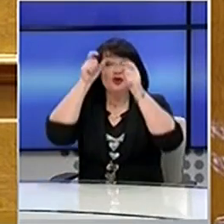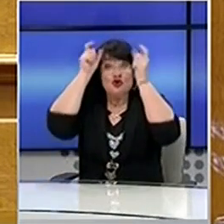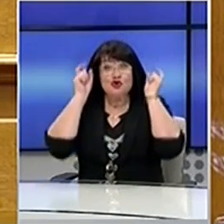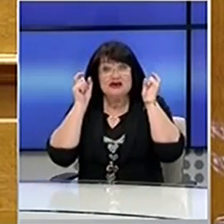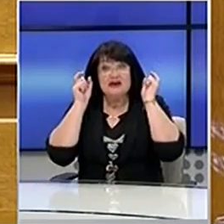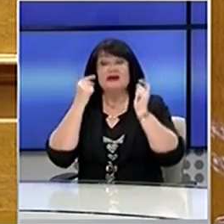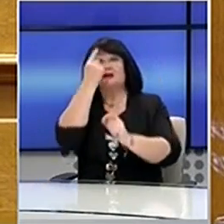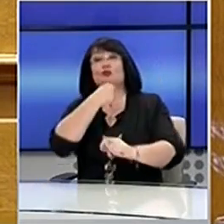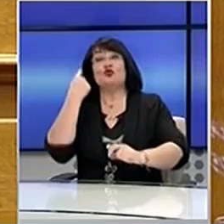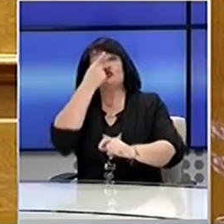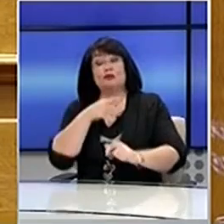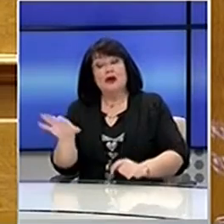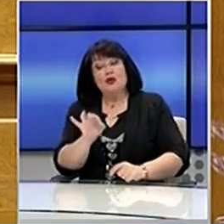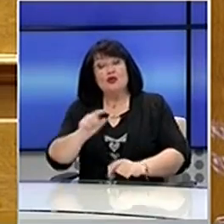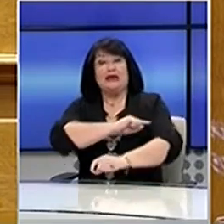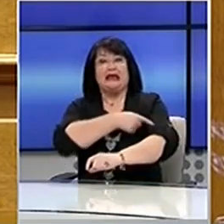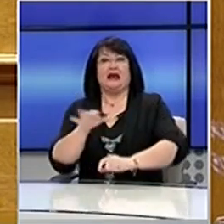προσωπικό και